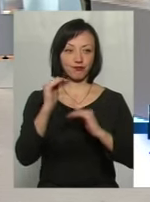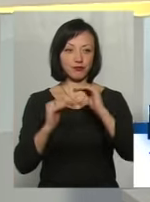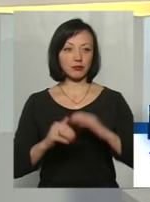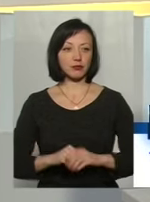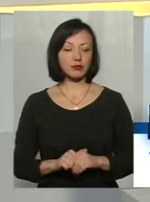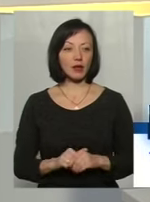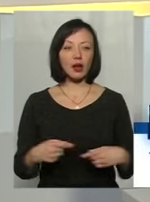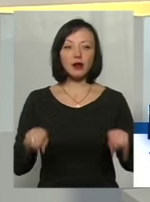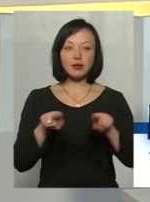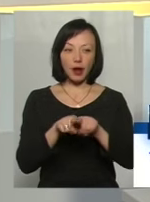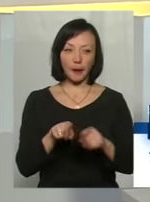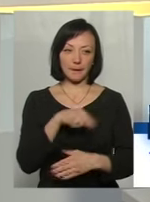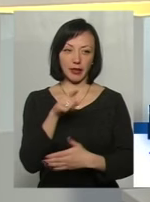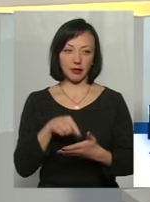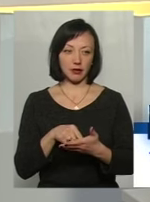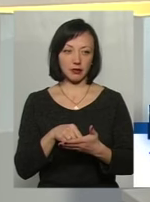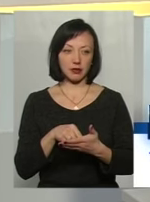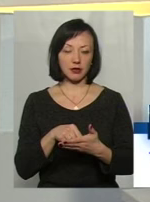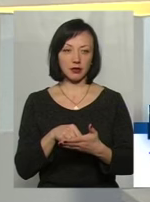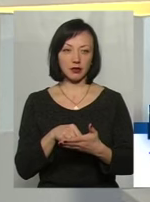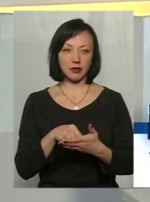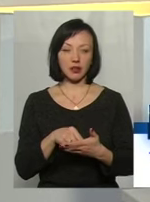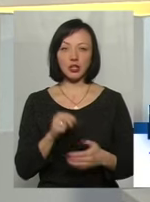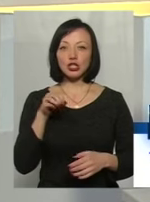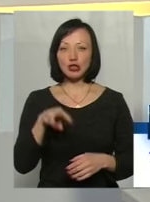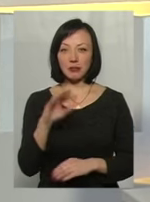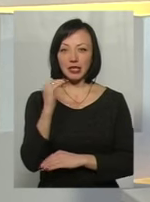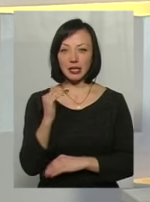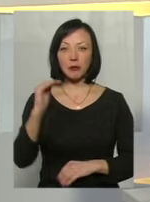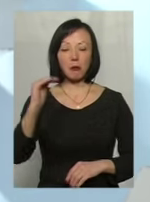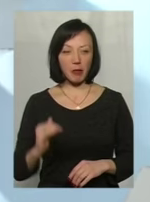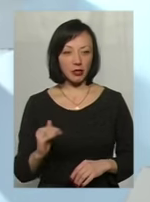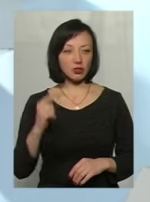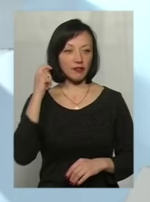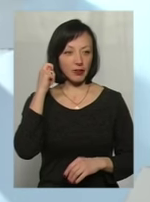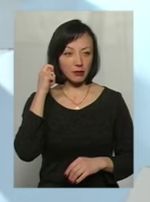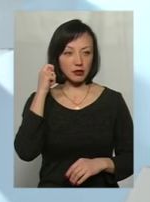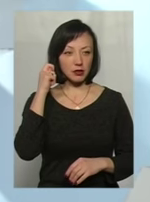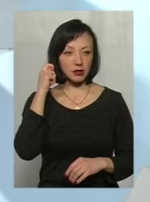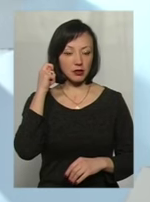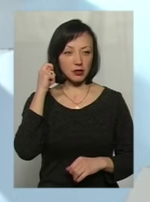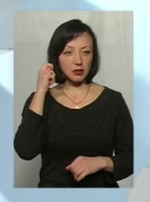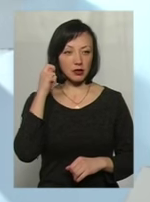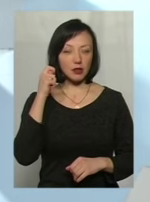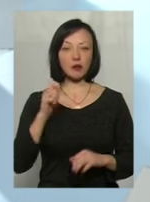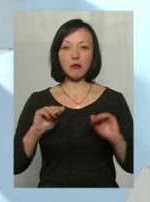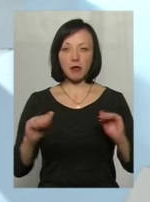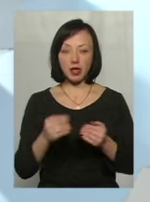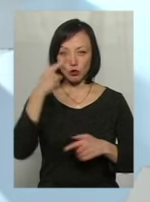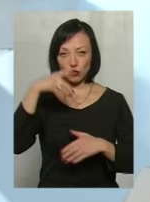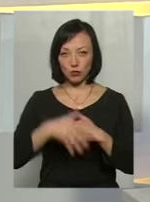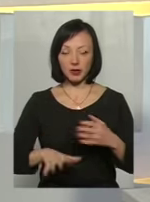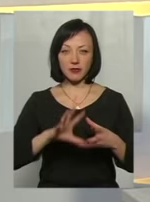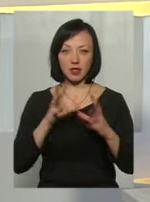сходинках. Тепер таке питання. От чим дитина молодша, да, чим менше її років, тим менше вона розуміє